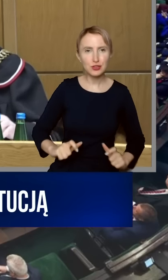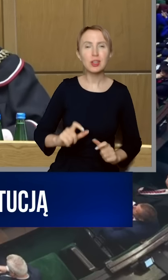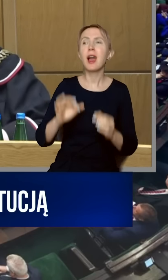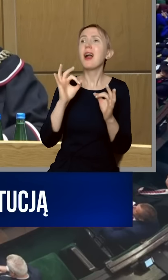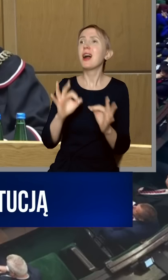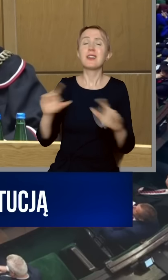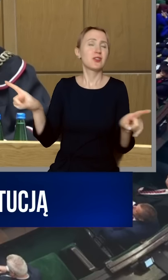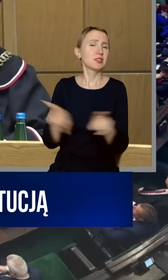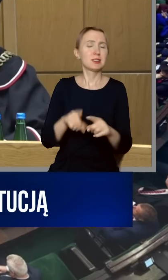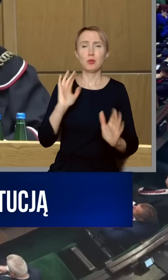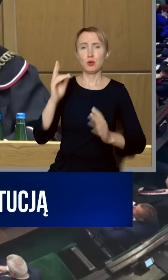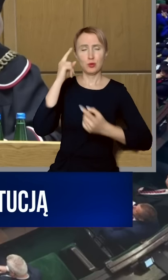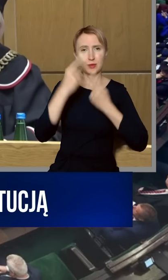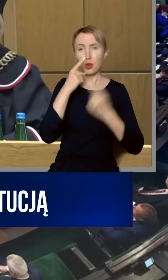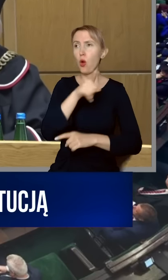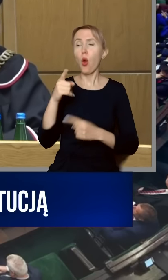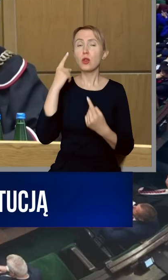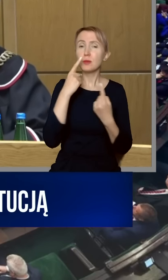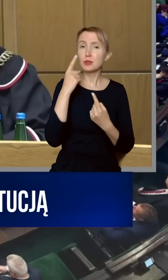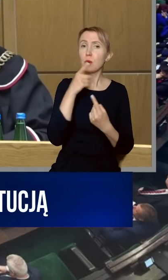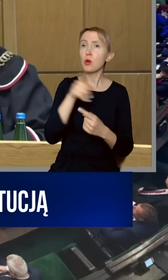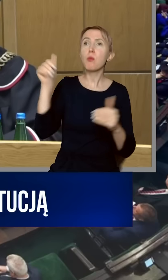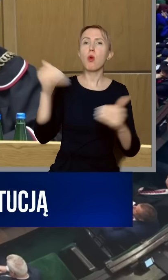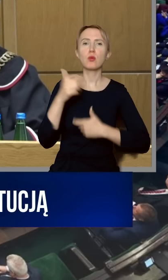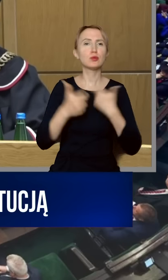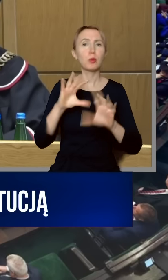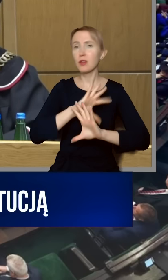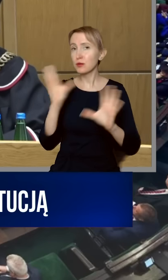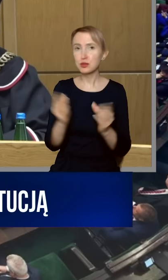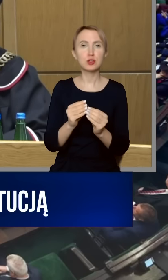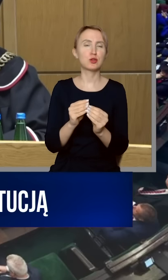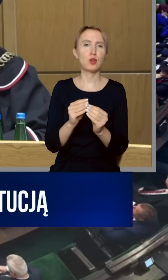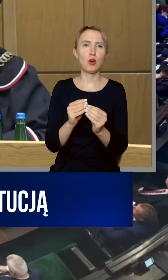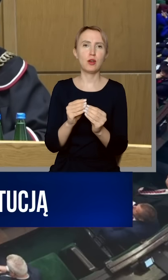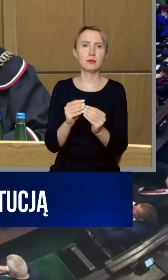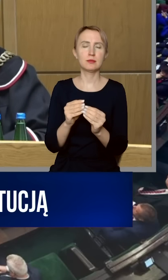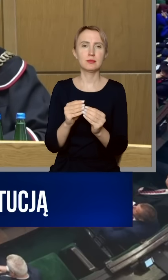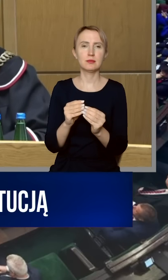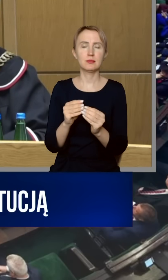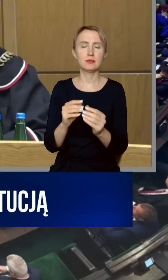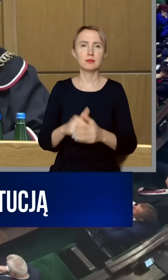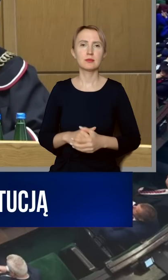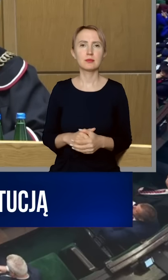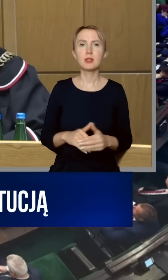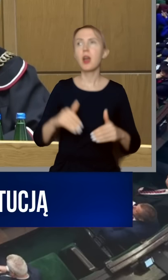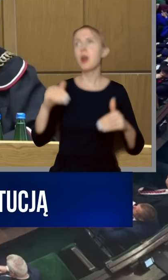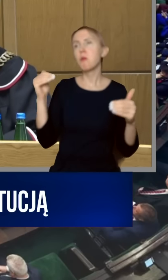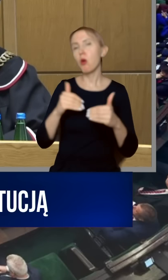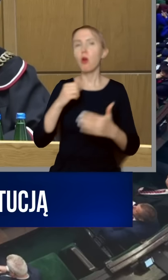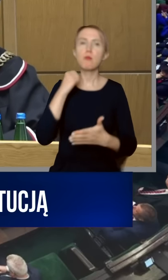sama filozofia, znaczy oni uważają, że oni mogą zrobić wszystko, oni mogą tak czy inaczej naginać prawo,